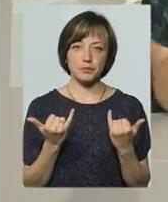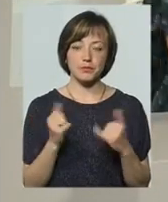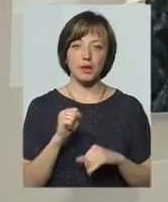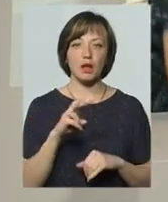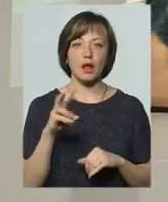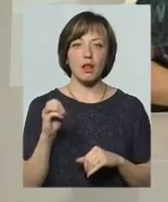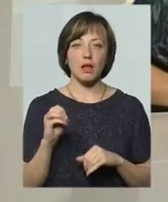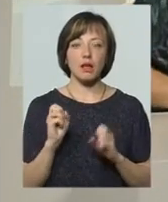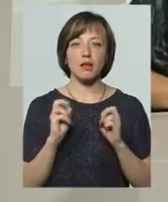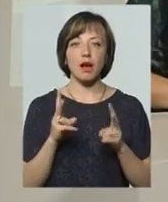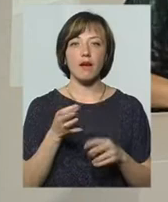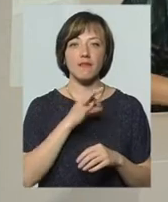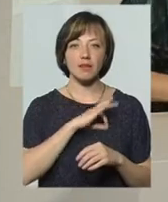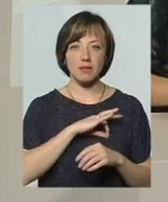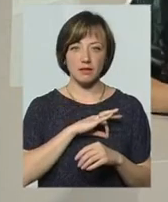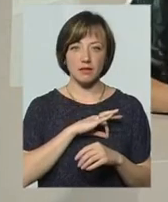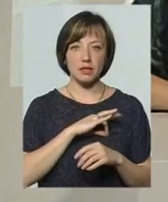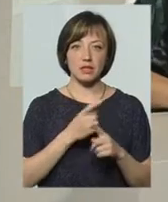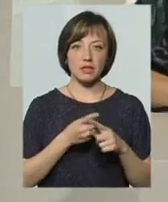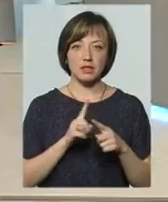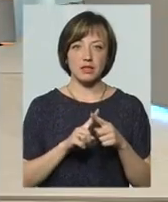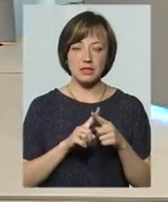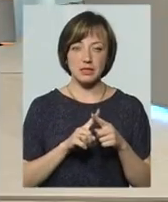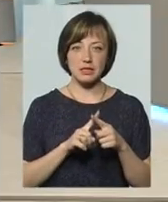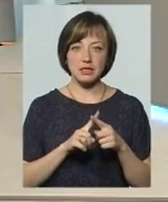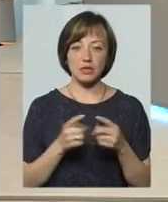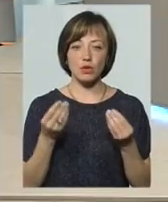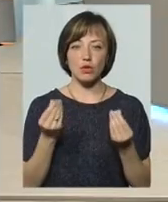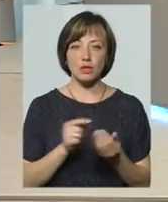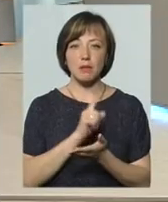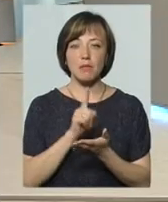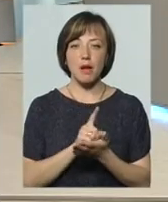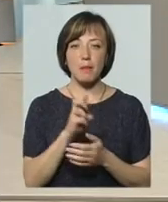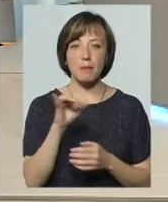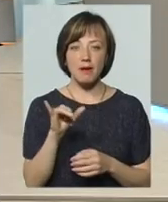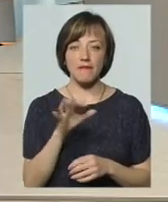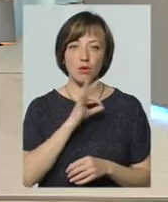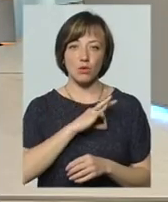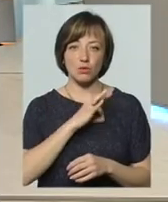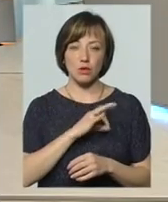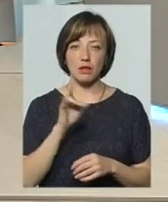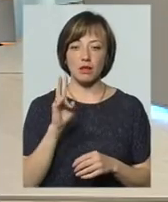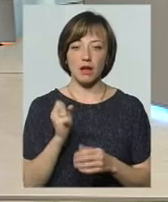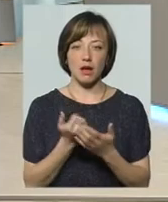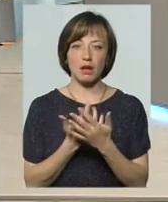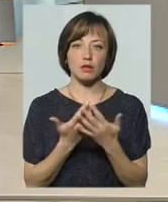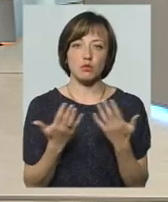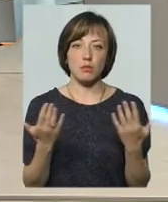Але наскільки ефективно ті кіотські гроші, які мали би використовуватися на